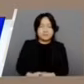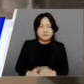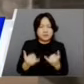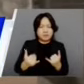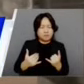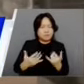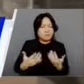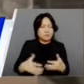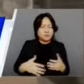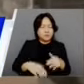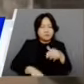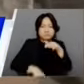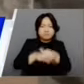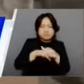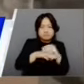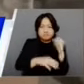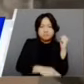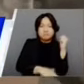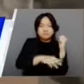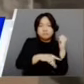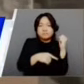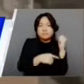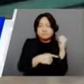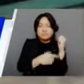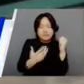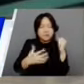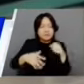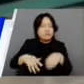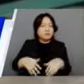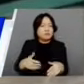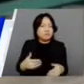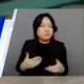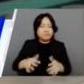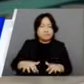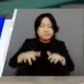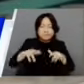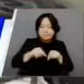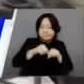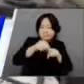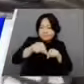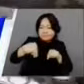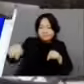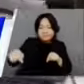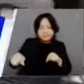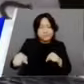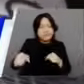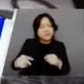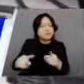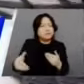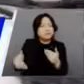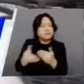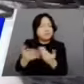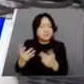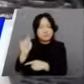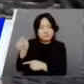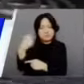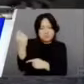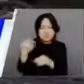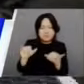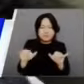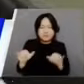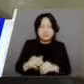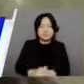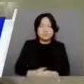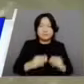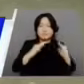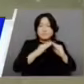Cagayan River na nagdudulot ng matinding baha sa mga kalapit na lugar kabilang ang Tubigaraw City. Bubong na lamang ng mga bahay sa Barangay Centro